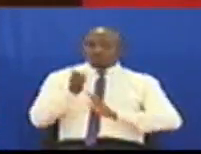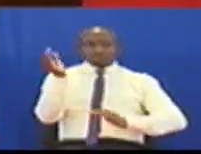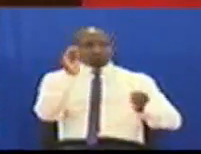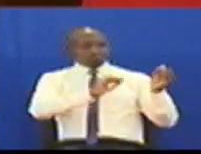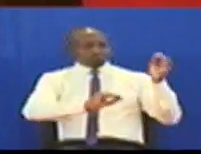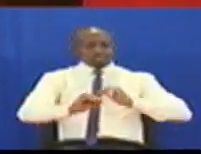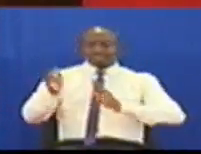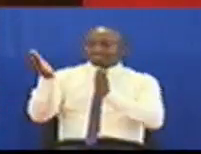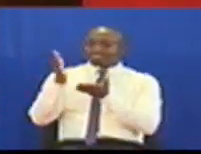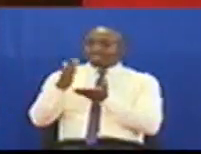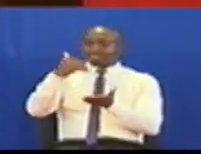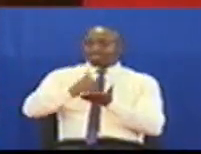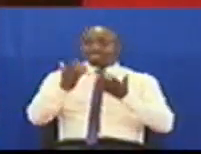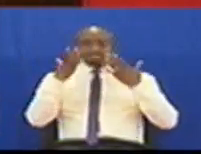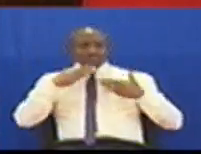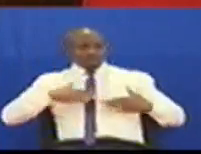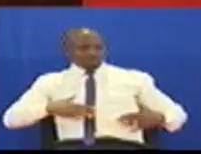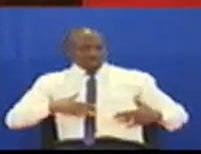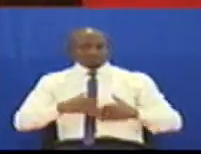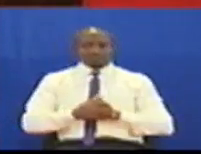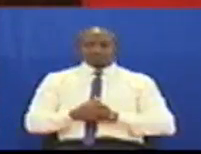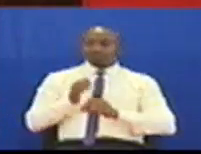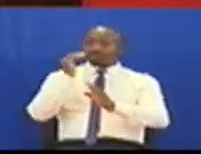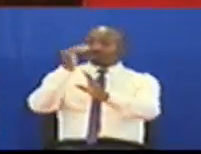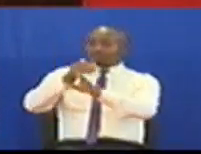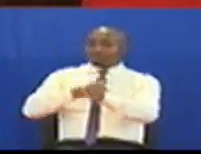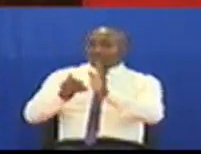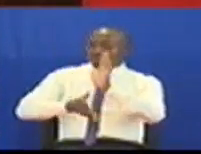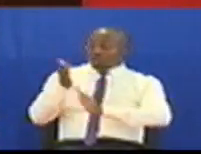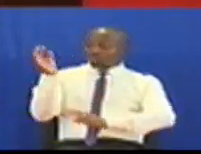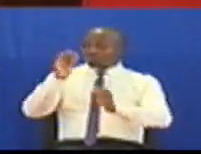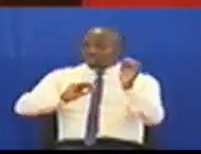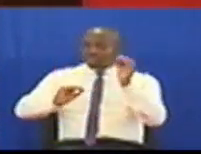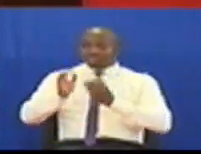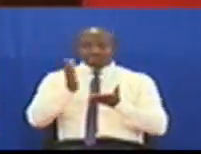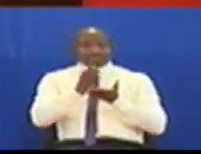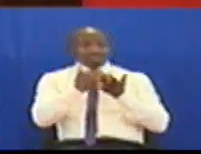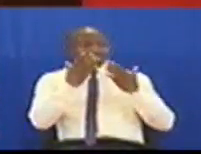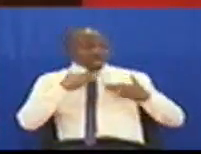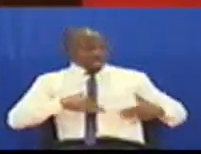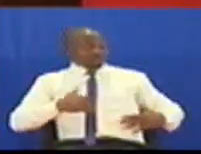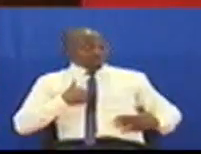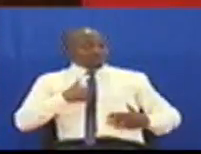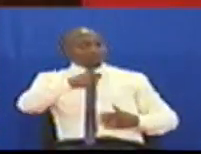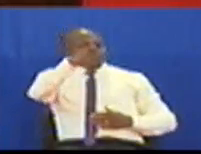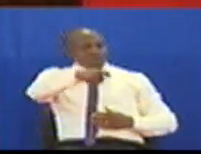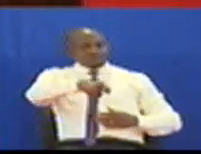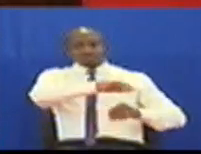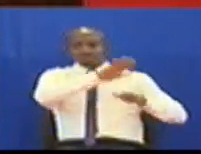katika sekta ya afya. Na kabla sijaanza kuchangia sekta ya afya, nimpongeze makamu wa